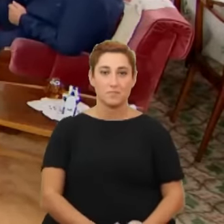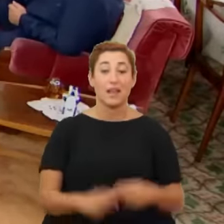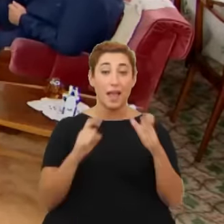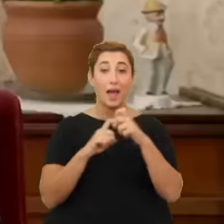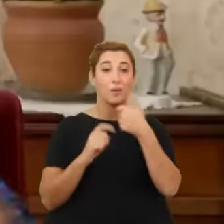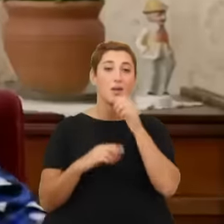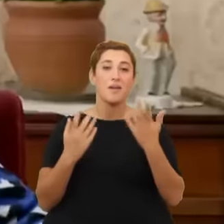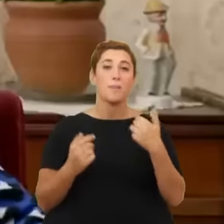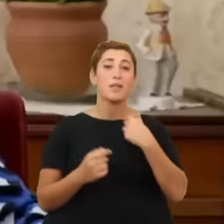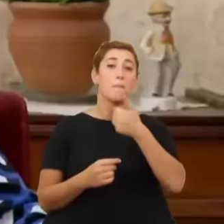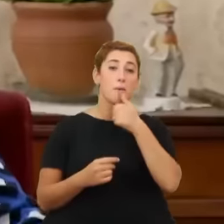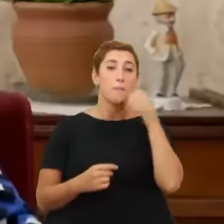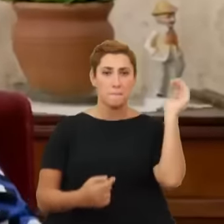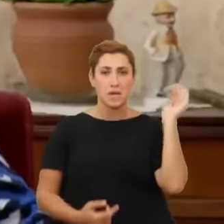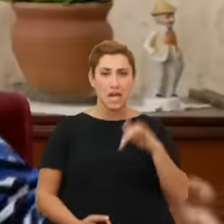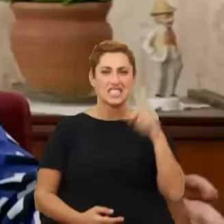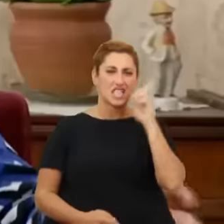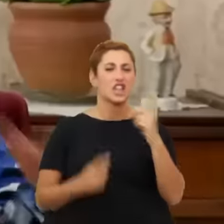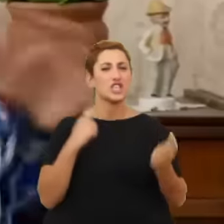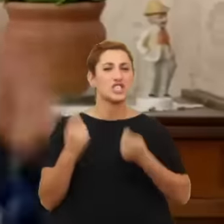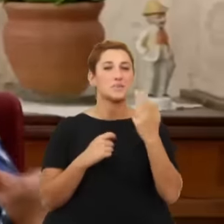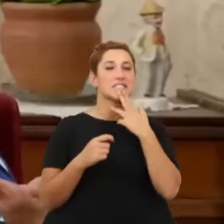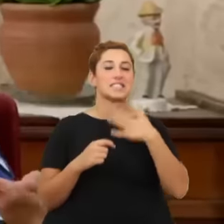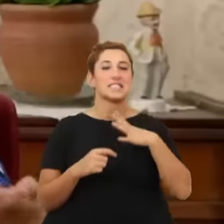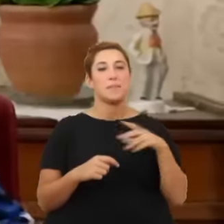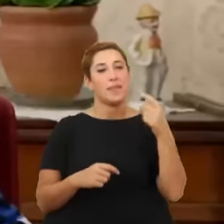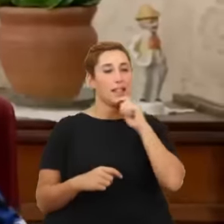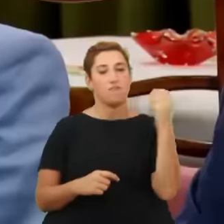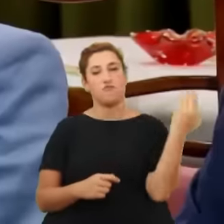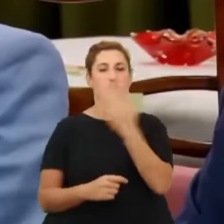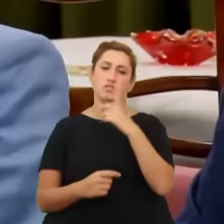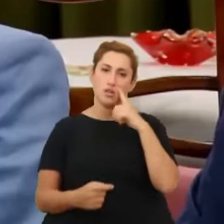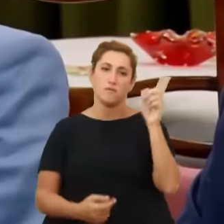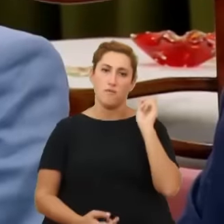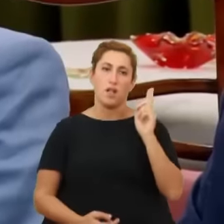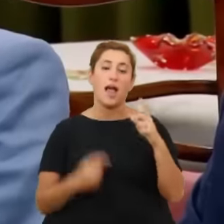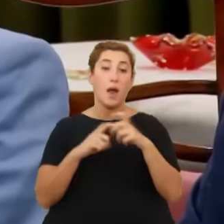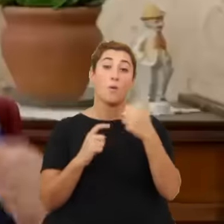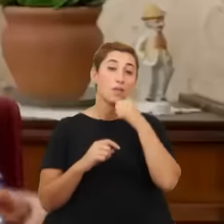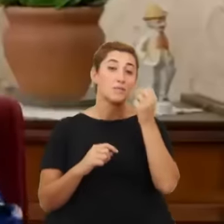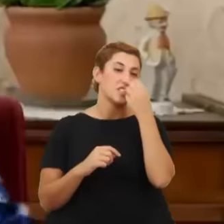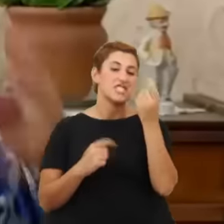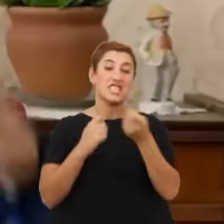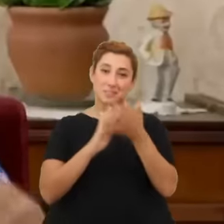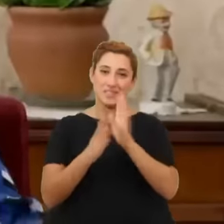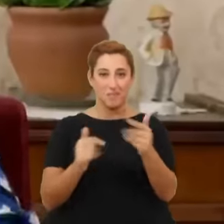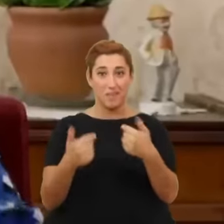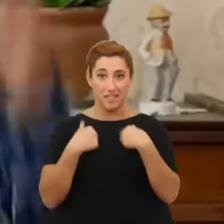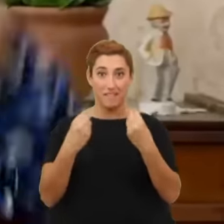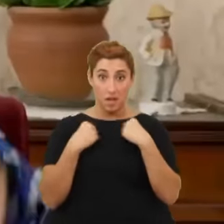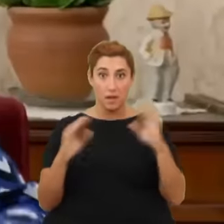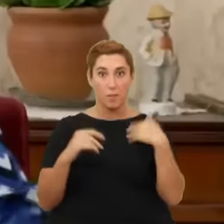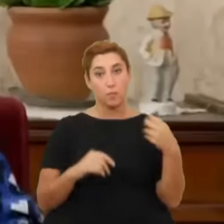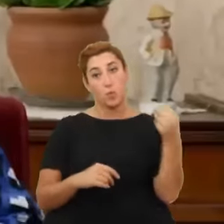Ergun abi, ya benim babam gelsin, ilk işim kızı istemeye gideceğiz ya. Vallahi Ergun abi, çiçekle işin bitince bana ver tamam